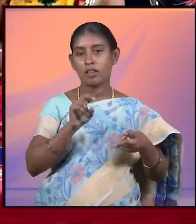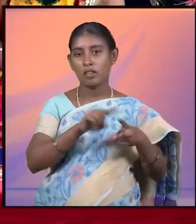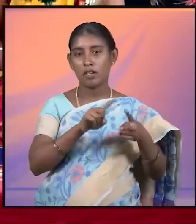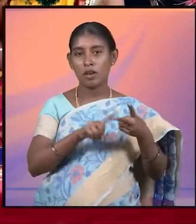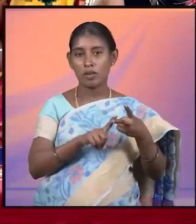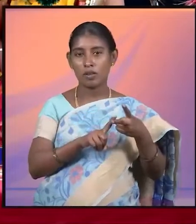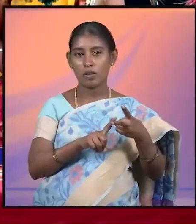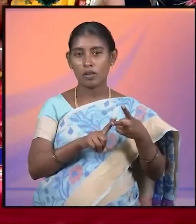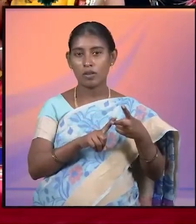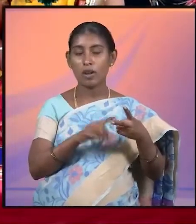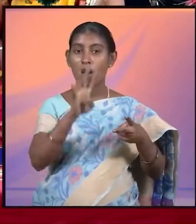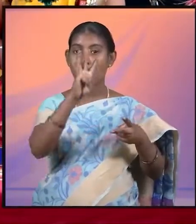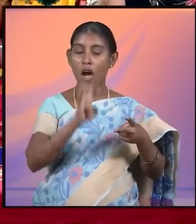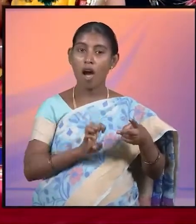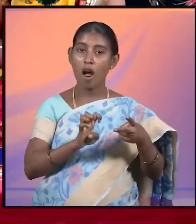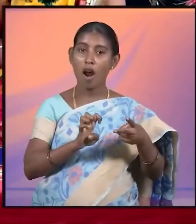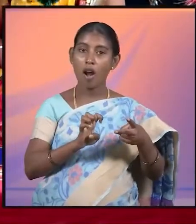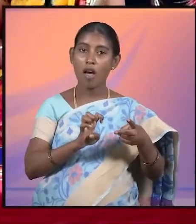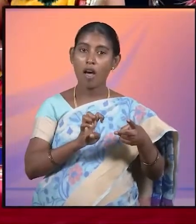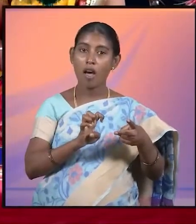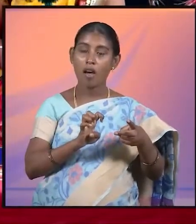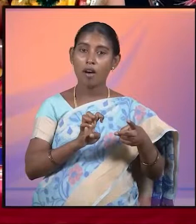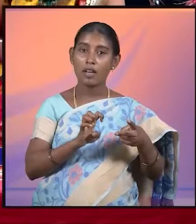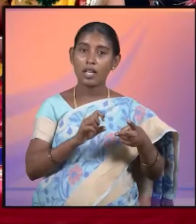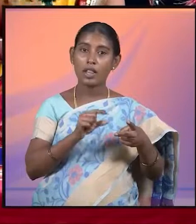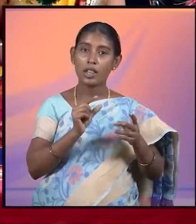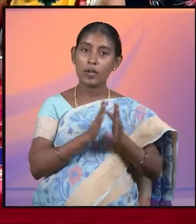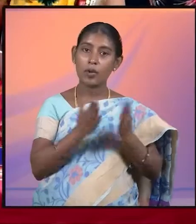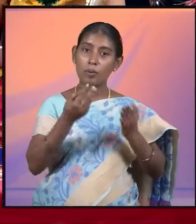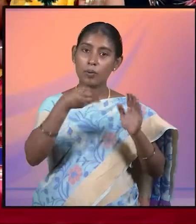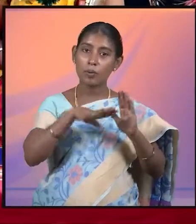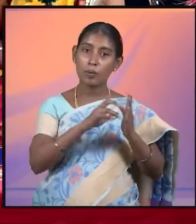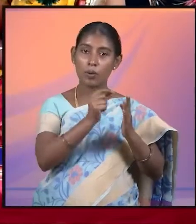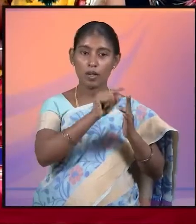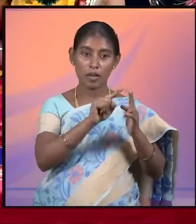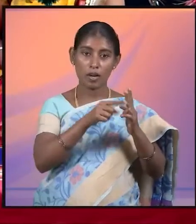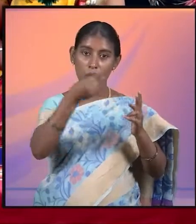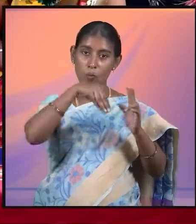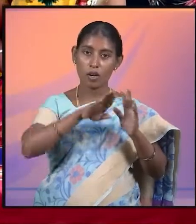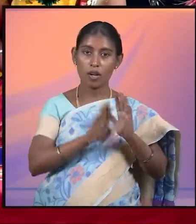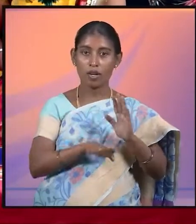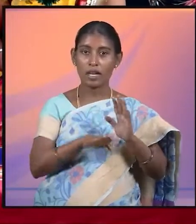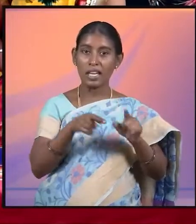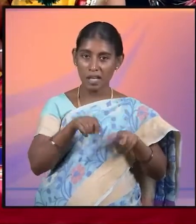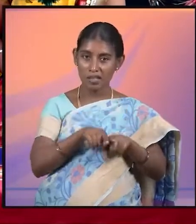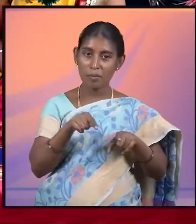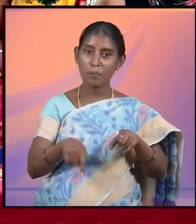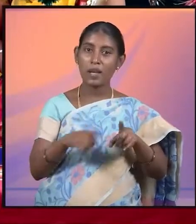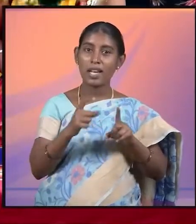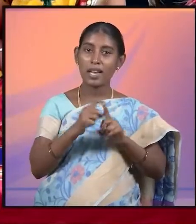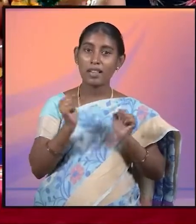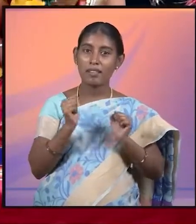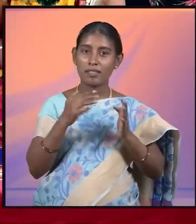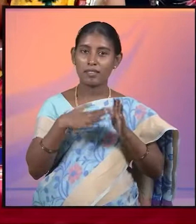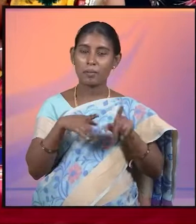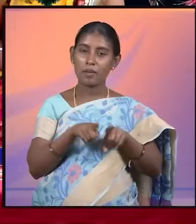2 தொகுதிகள்ல 4000 திவ்ய பிரபந்தத்துல இடம் பெற்றிருக்கு. இன்னைக்கும் மார்கழி மாசம்